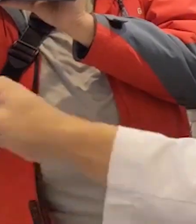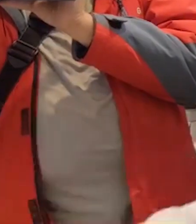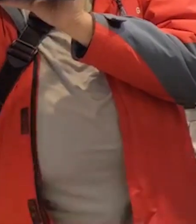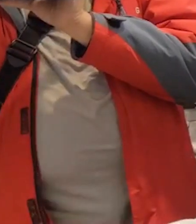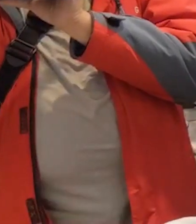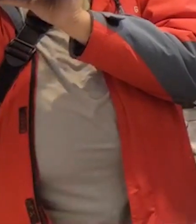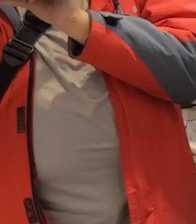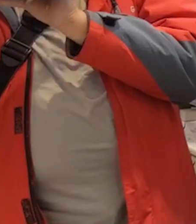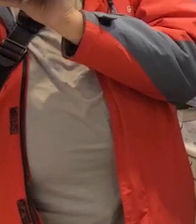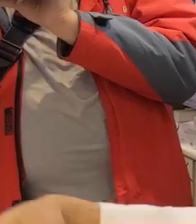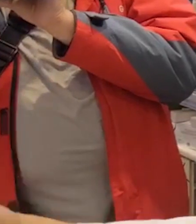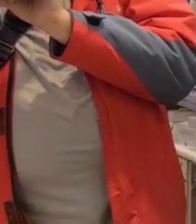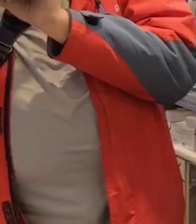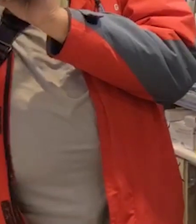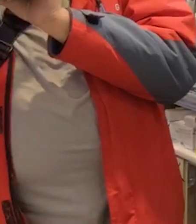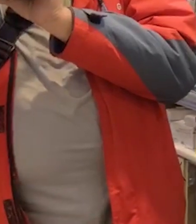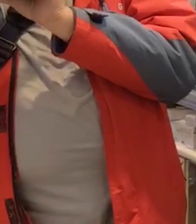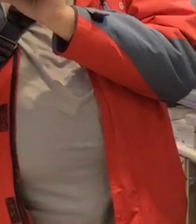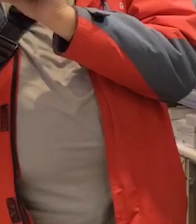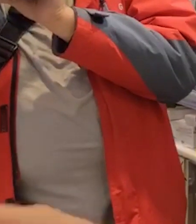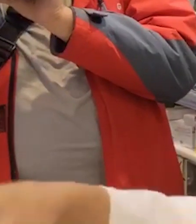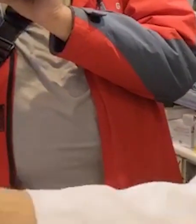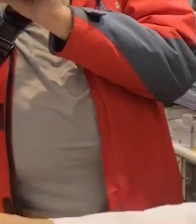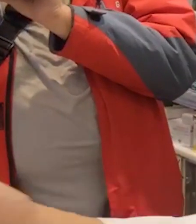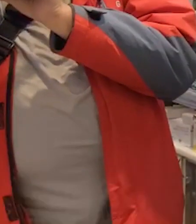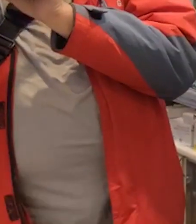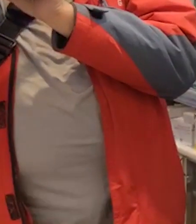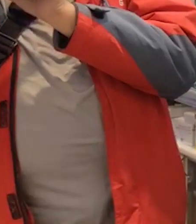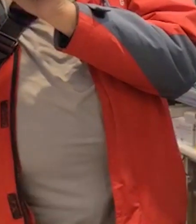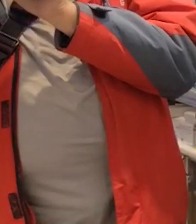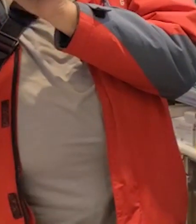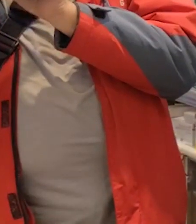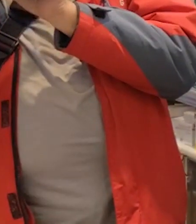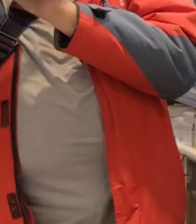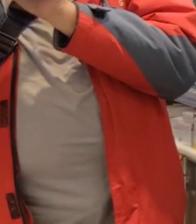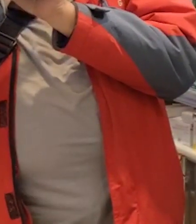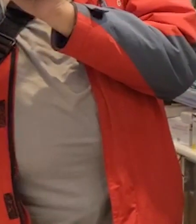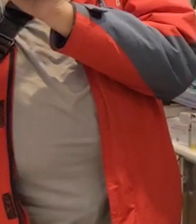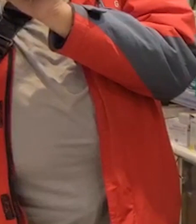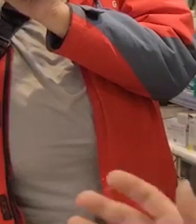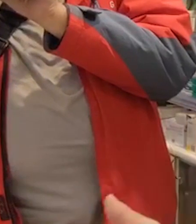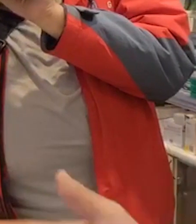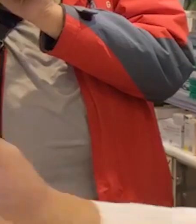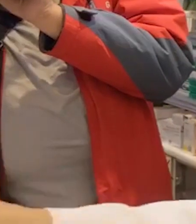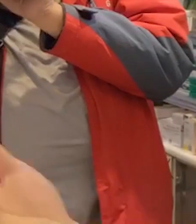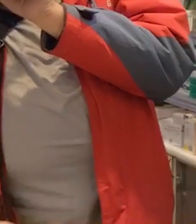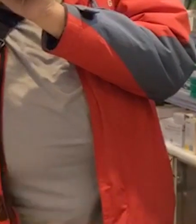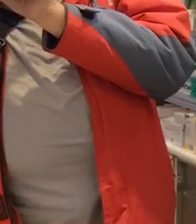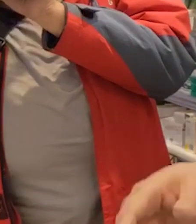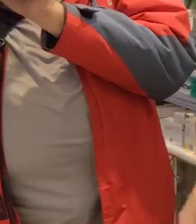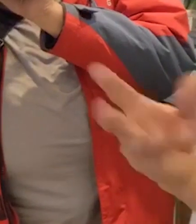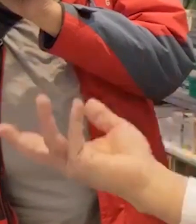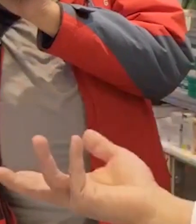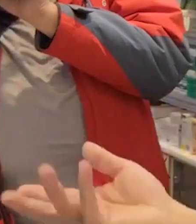听说，咱再反正来查落来看一下，啊当然嘛是用电脑来判断啦，哦伊我都接收到再好难嘛，啊。 啊，医